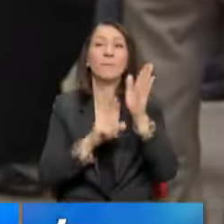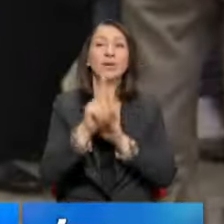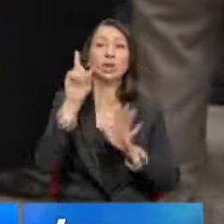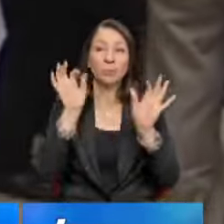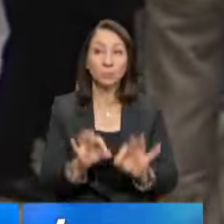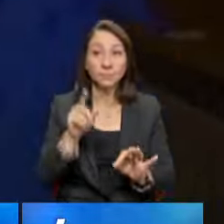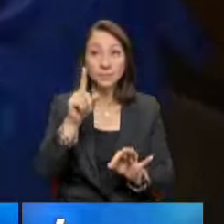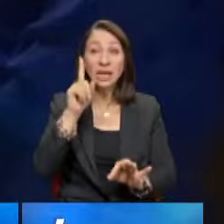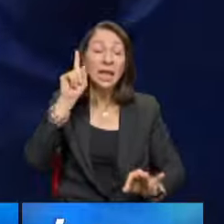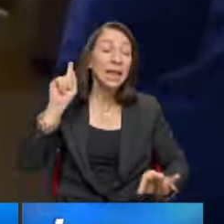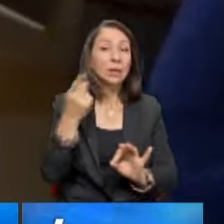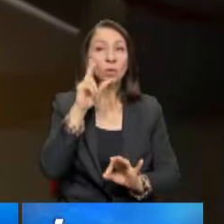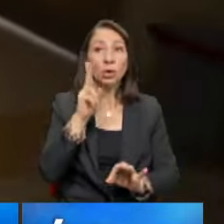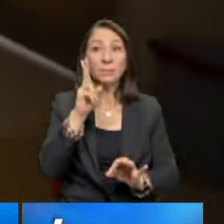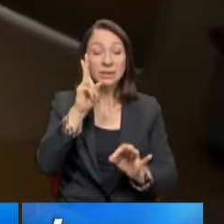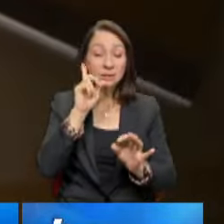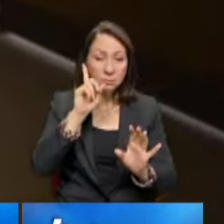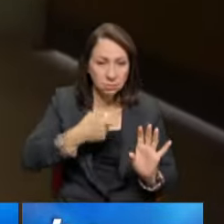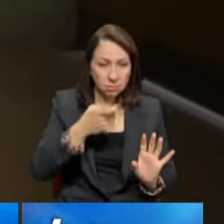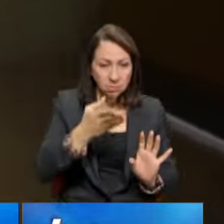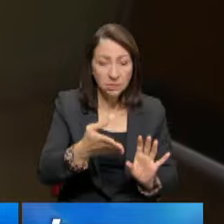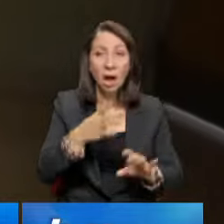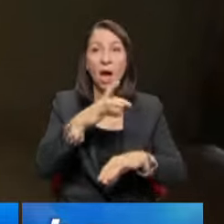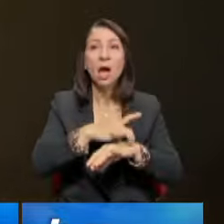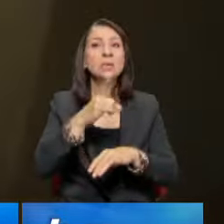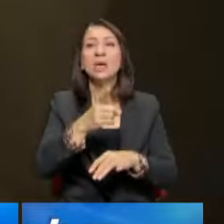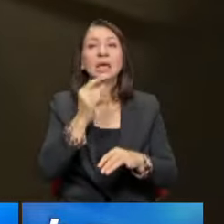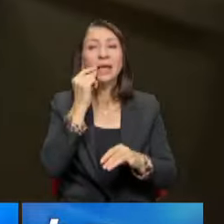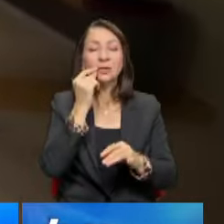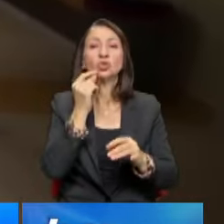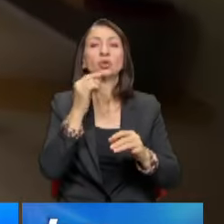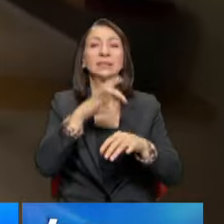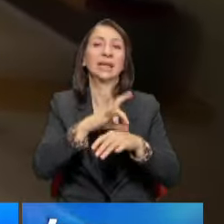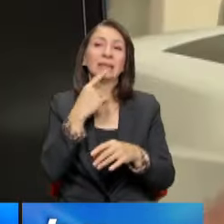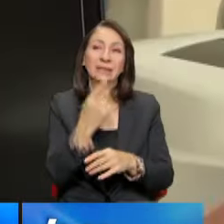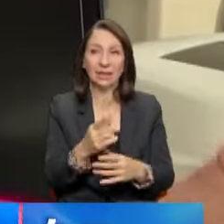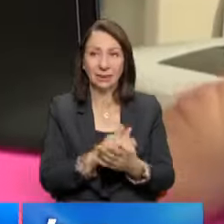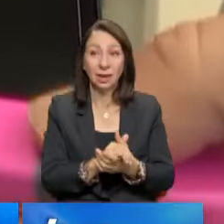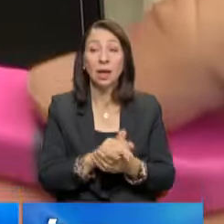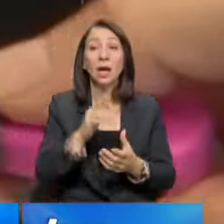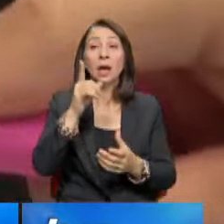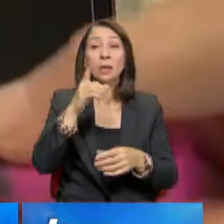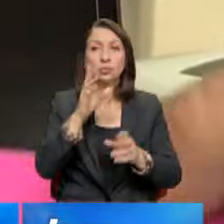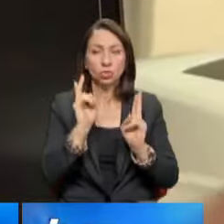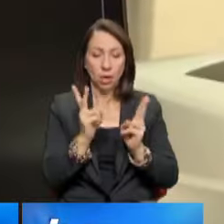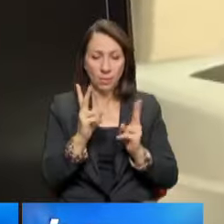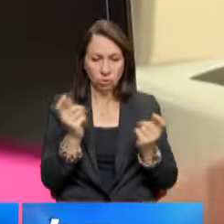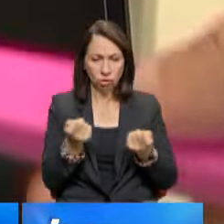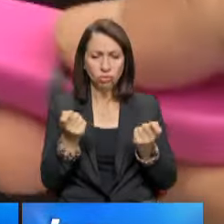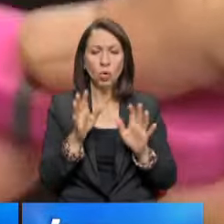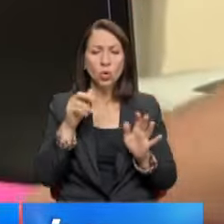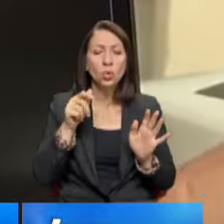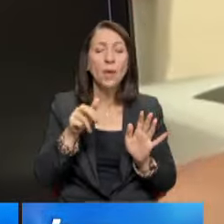imza attı. İlk kez görülen bir vakayı tespit ettiler. Hastalığa Giresun sendromu adını verdiler. Hasta normal kapasitede